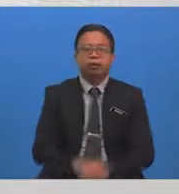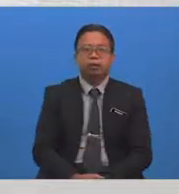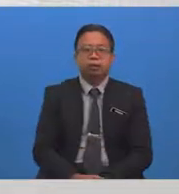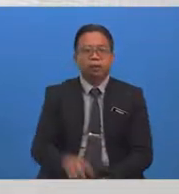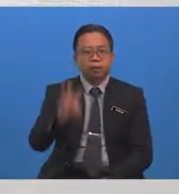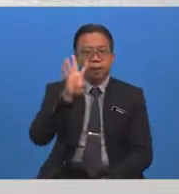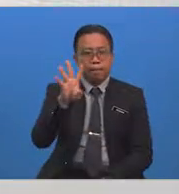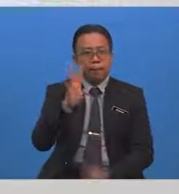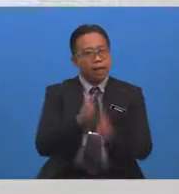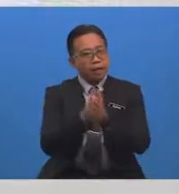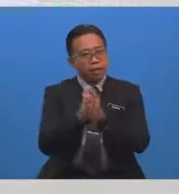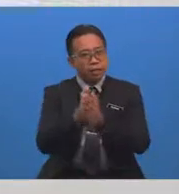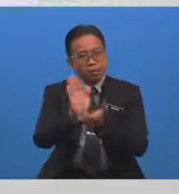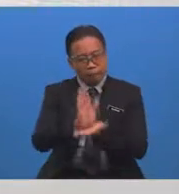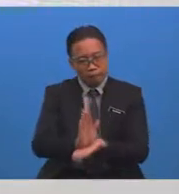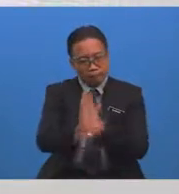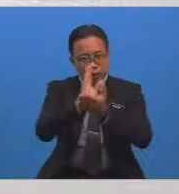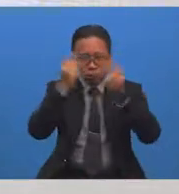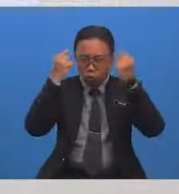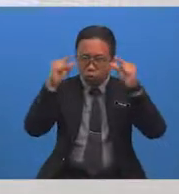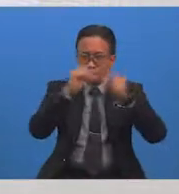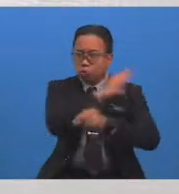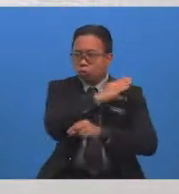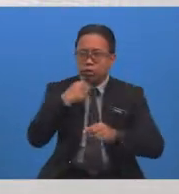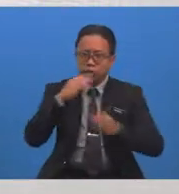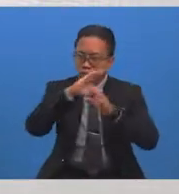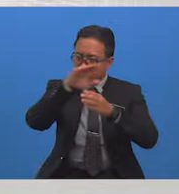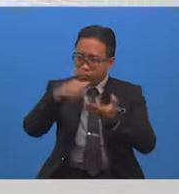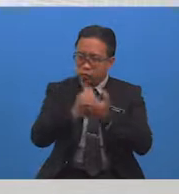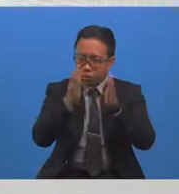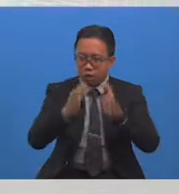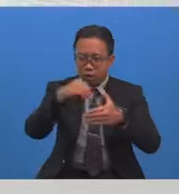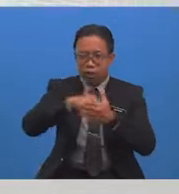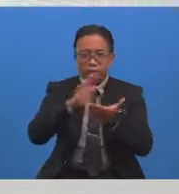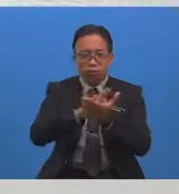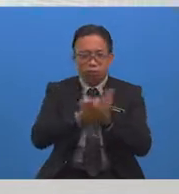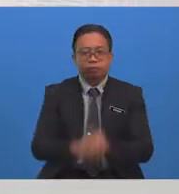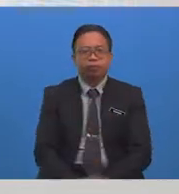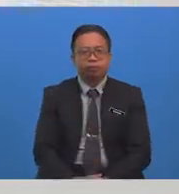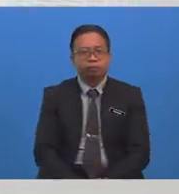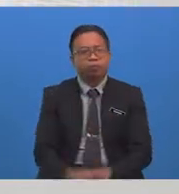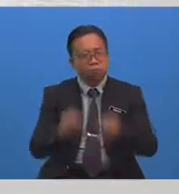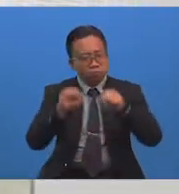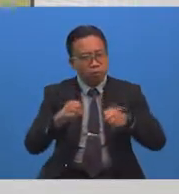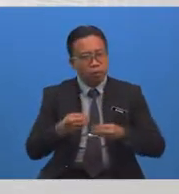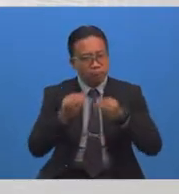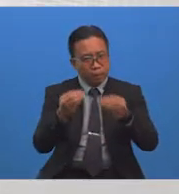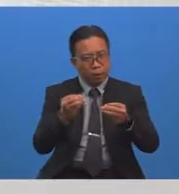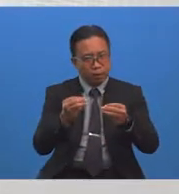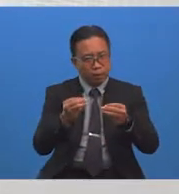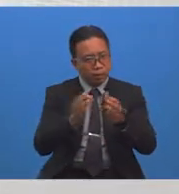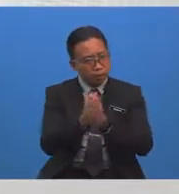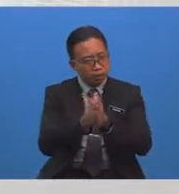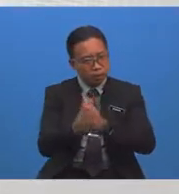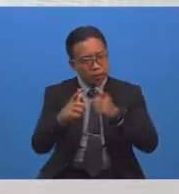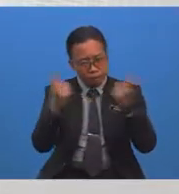rajin membantu guru dan warga sekolah murid sekalian Bolehkah memberikan contoh perlakuan rajin